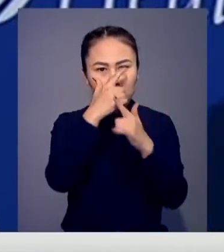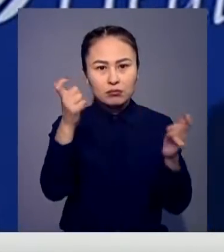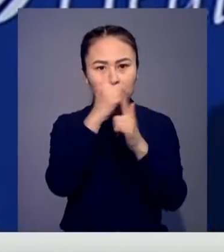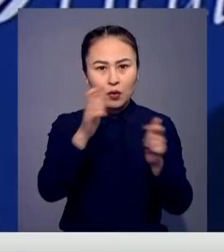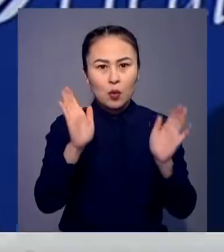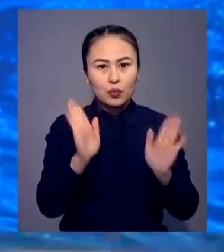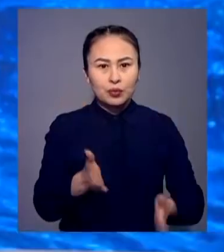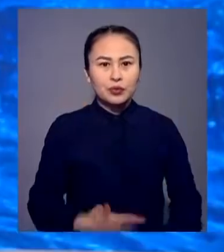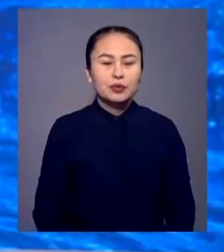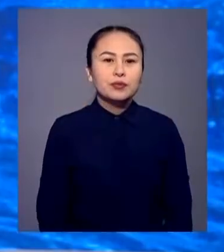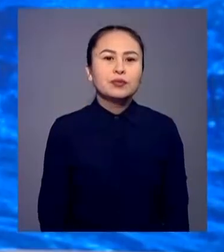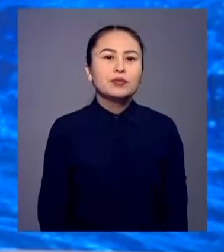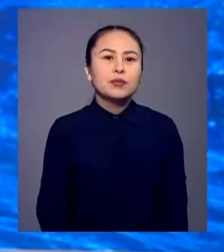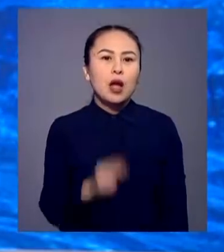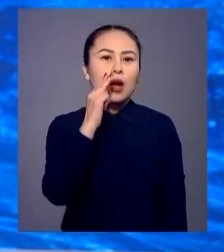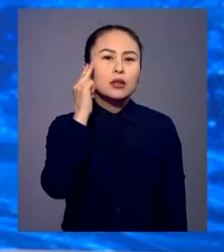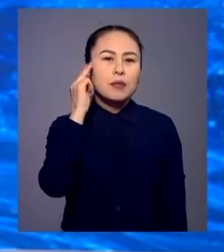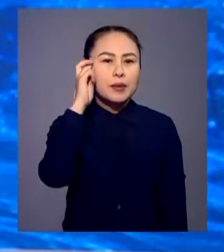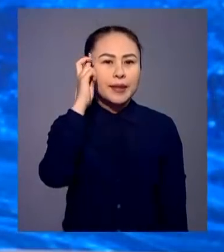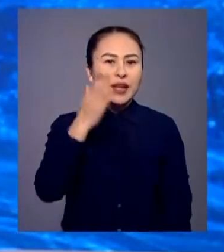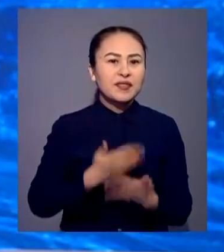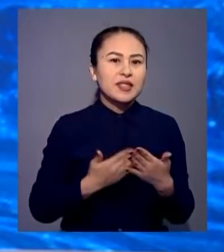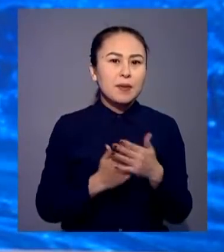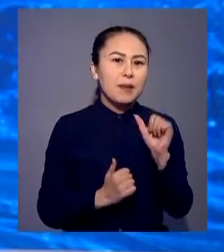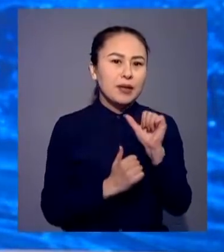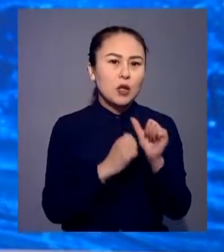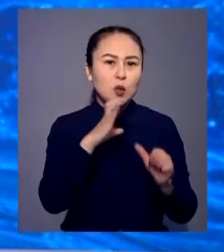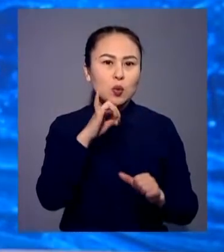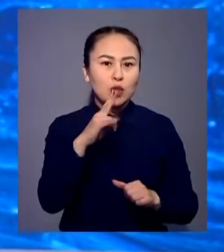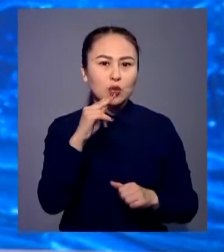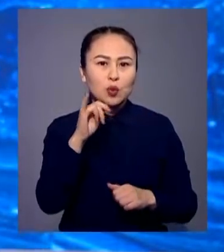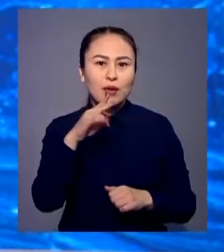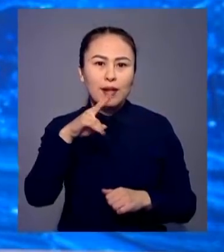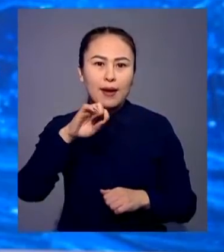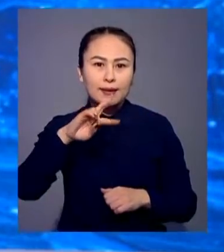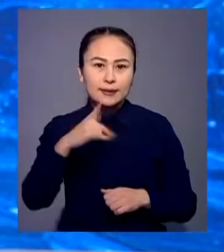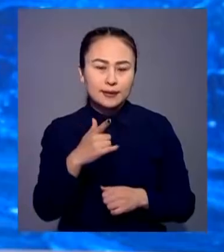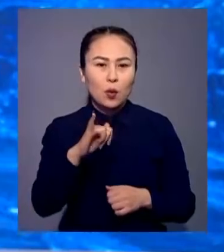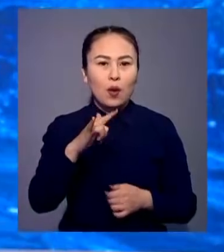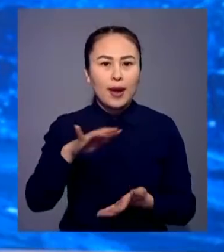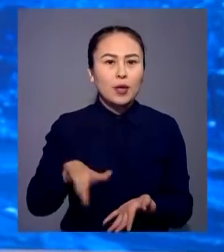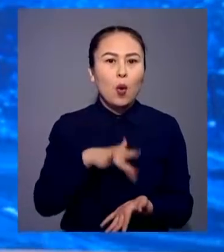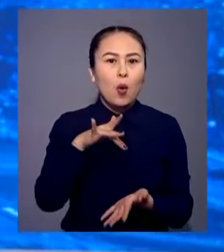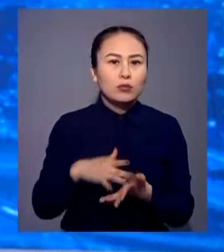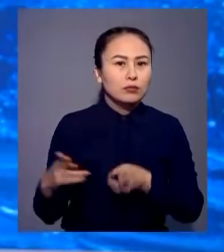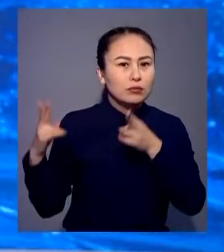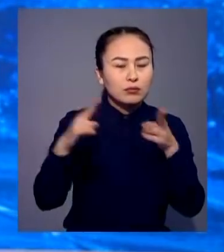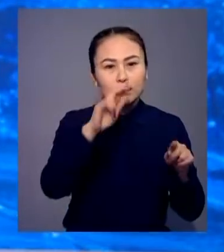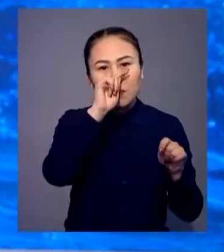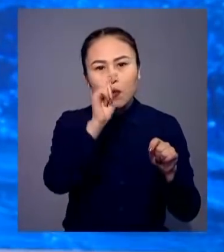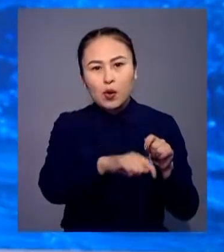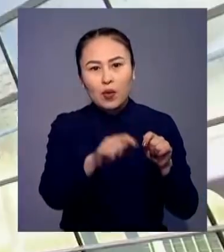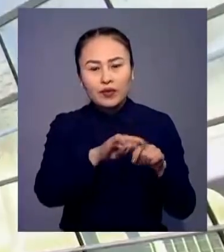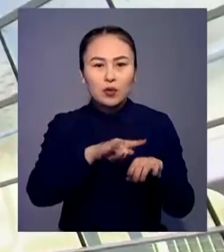Қытай мемлекеттік кеңесінің вице-премьері Сун Чунлайн Ухань қаласын барып тексерді. Шенеунік қаладағы әуежай мен Хубэй